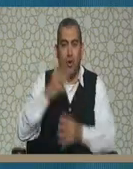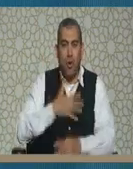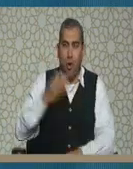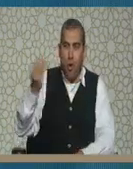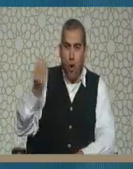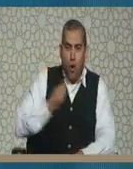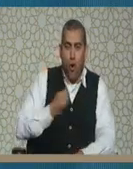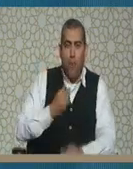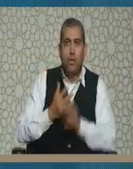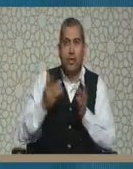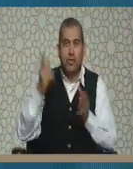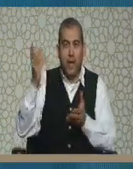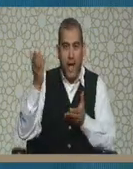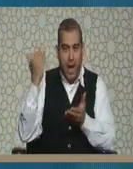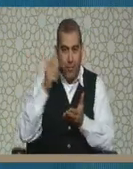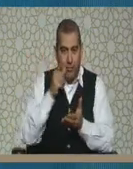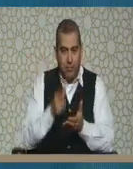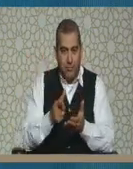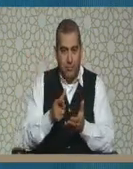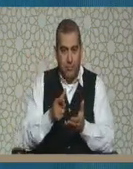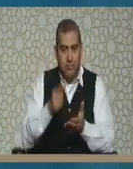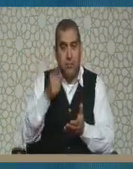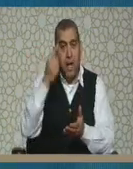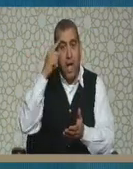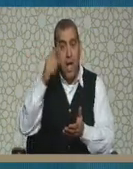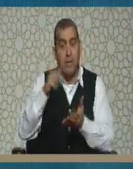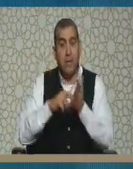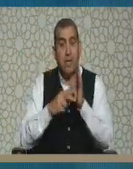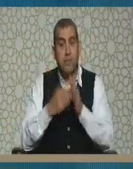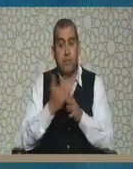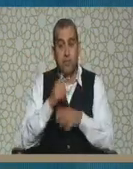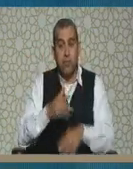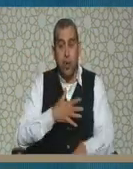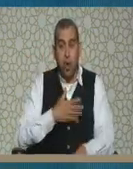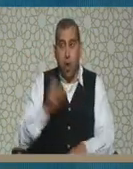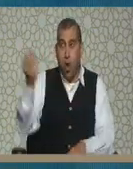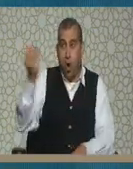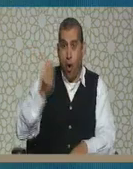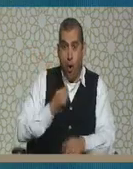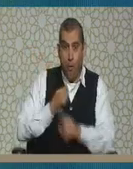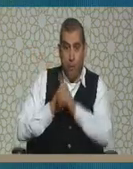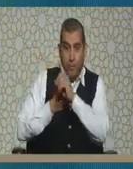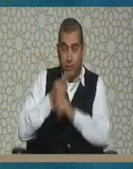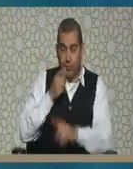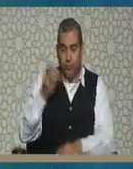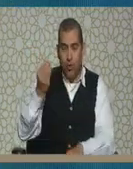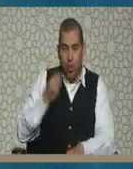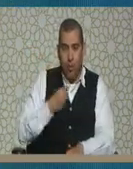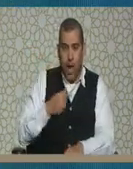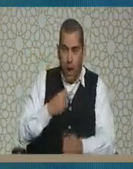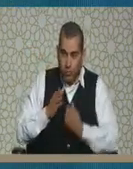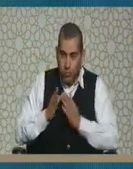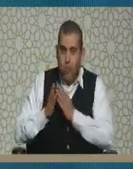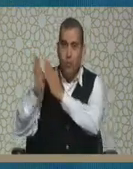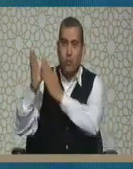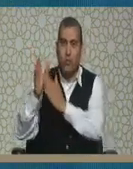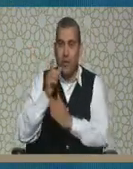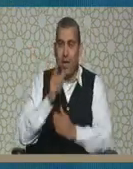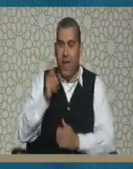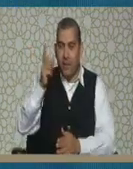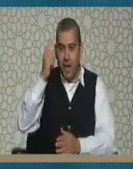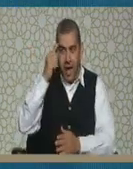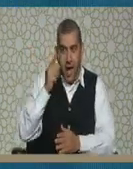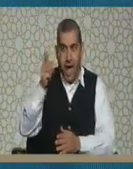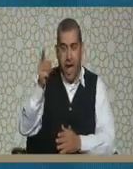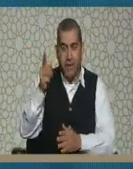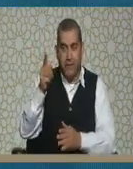كما قدمنا يبقى ايه اللي حاصل ومحبته لك تجعلك تقبل عليه ومعرفتك